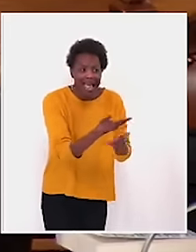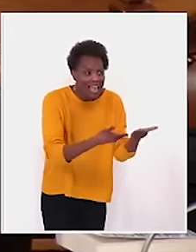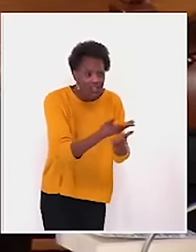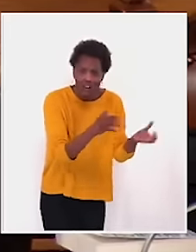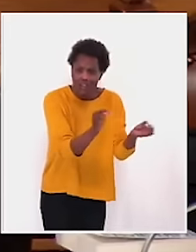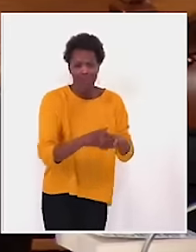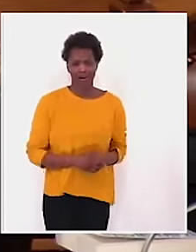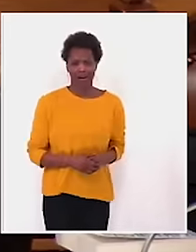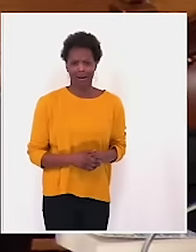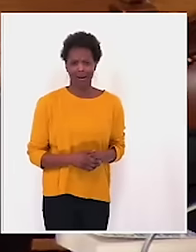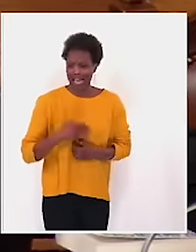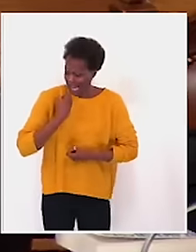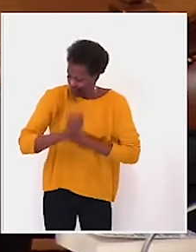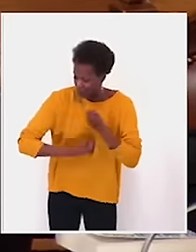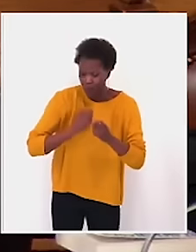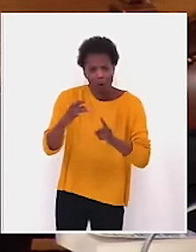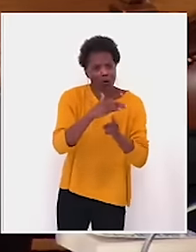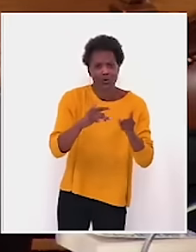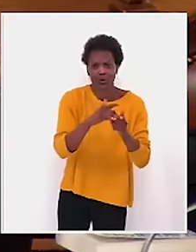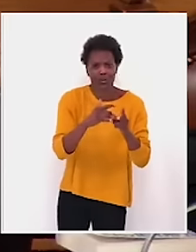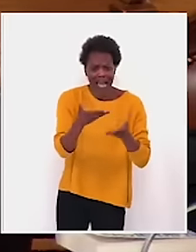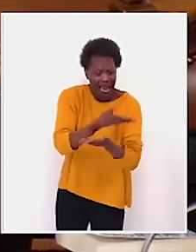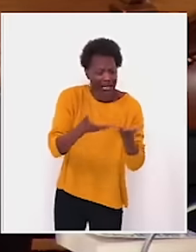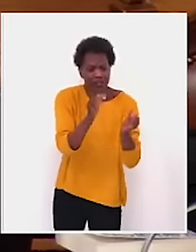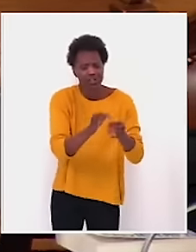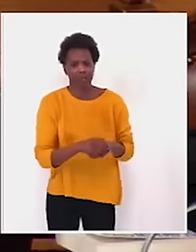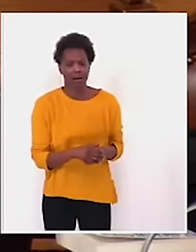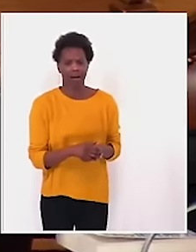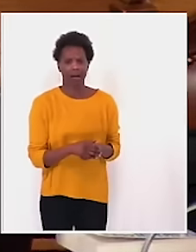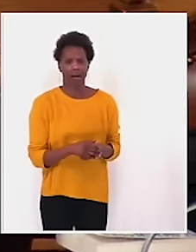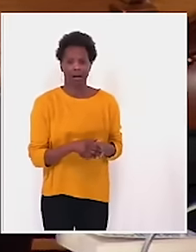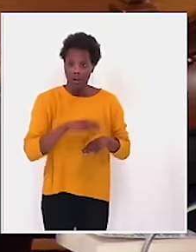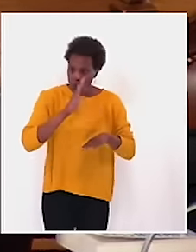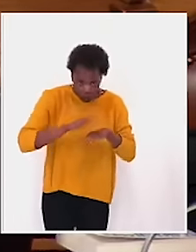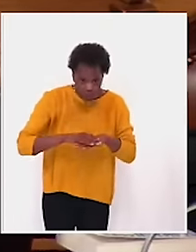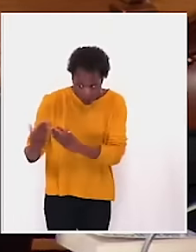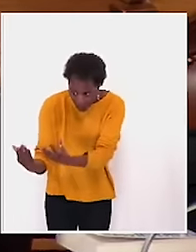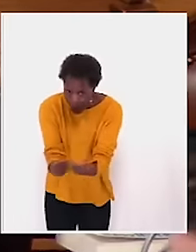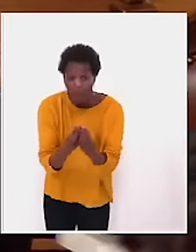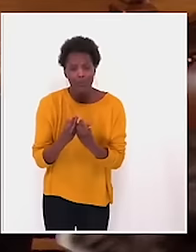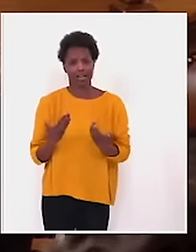vous en êtes toujours à parler juste d'émeutes en passant alors qu'il y a eu l'expression